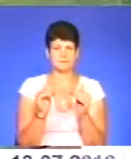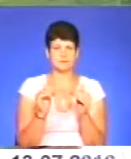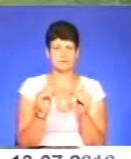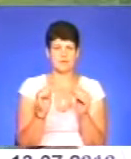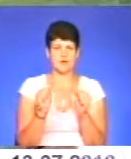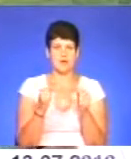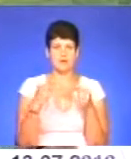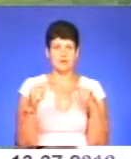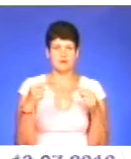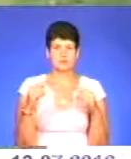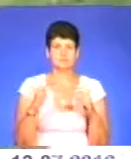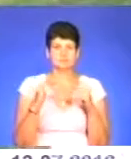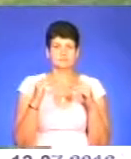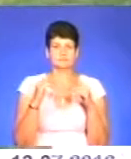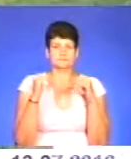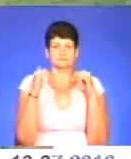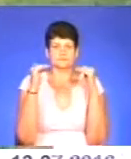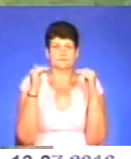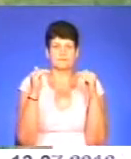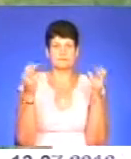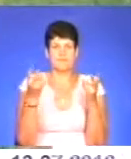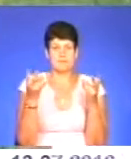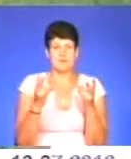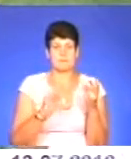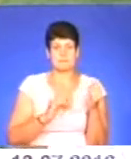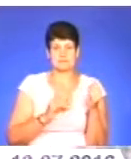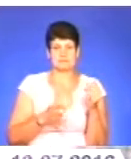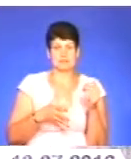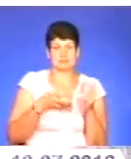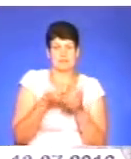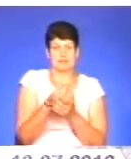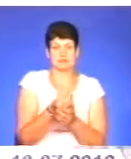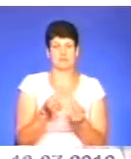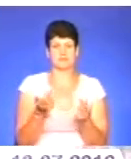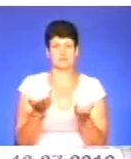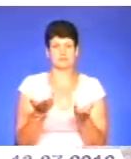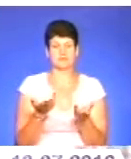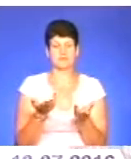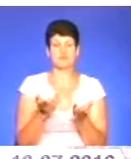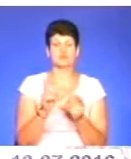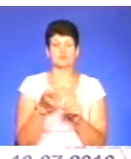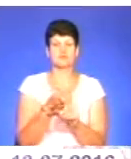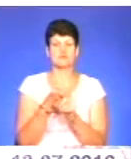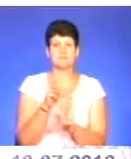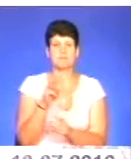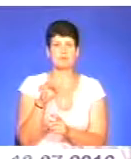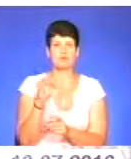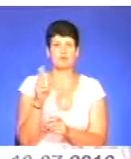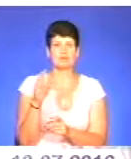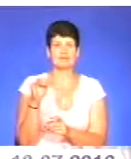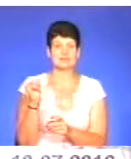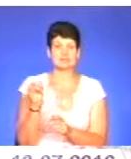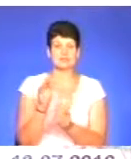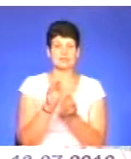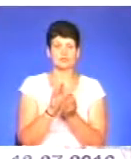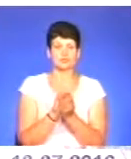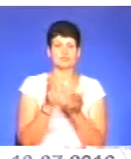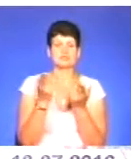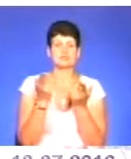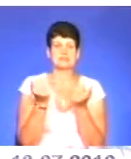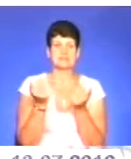дуже багато є, що для людей здавати, щоб облаштували кладовище. Зараз така ситуація, що людям пенсії